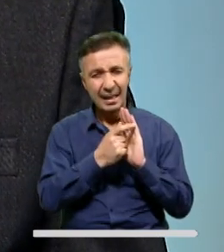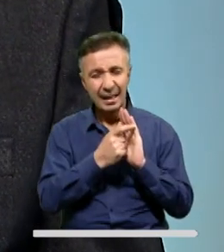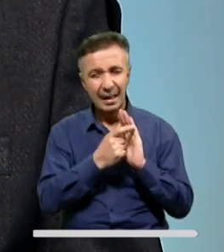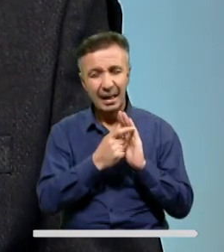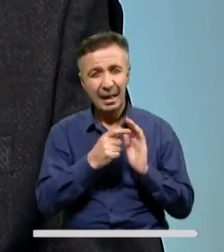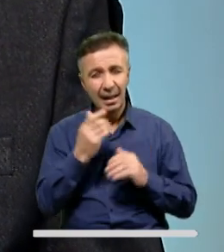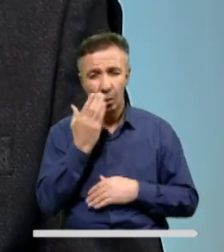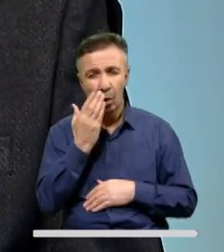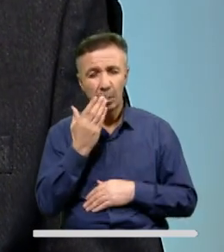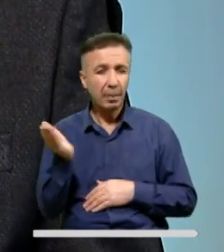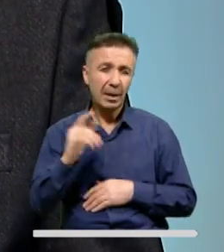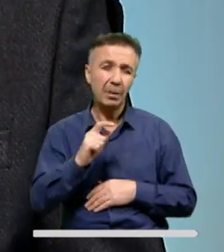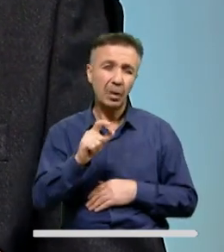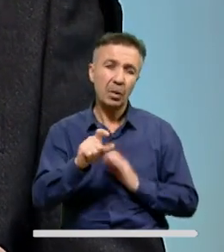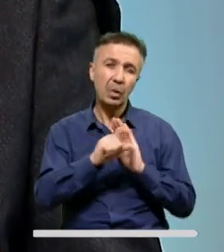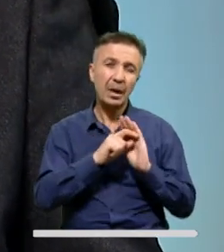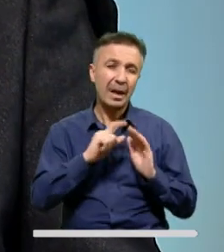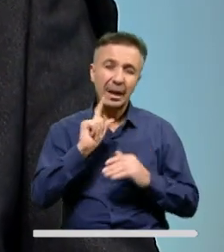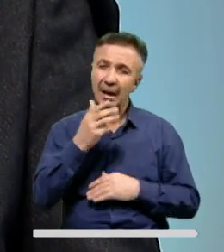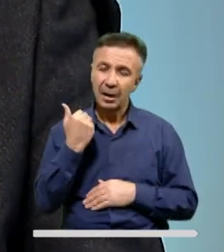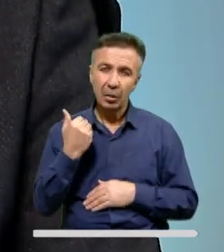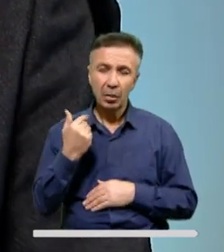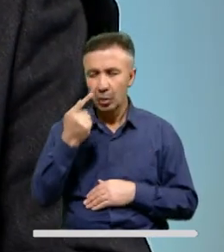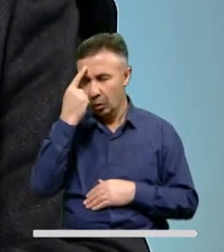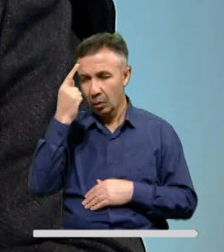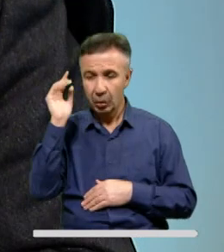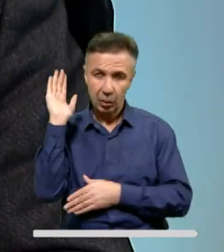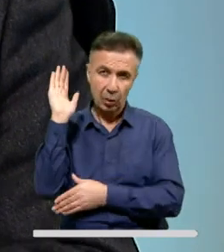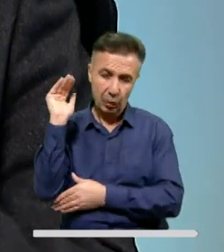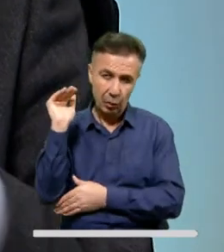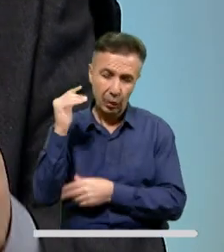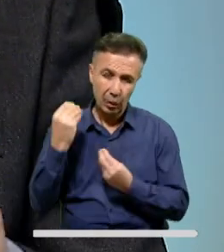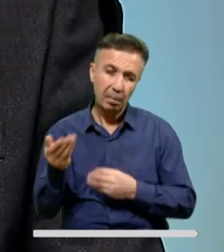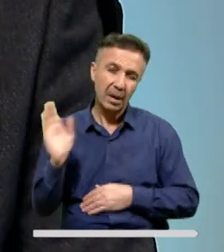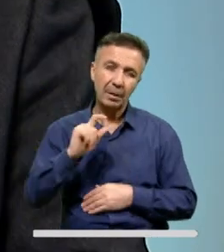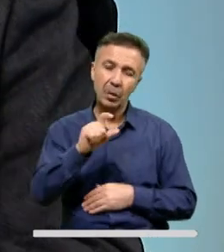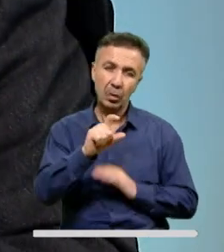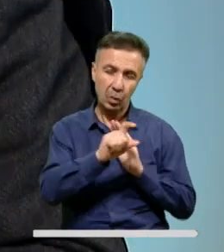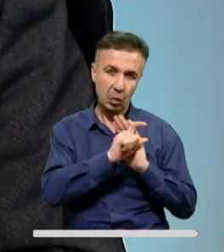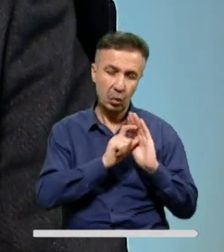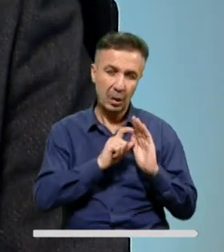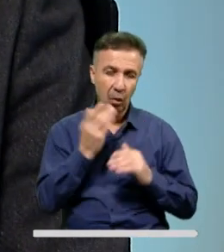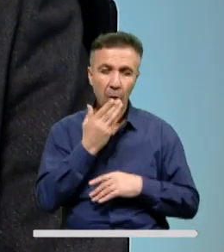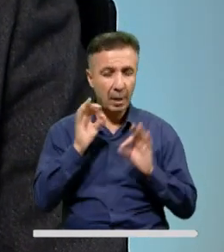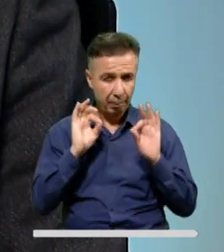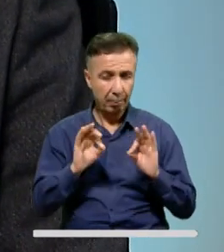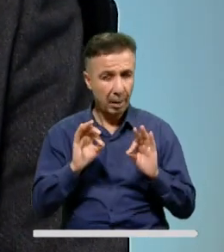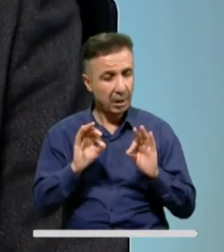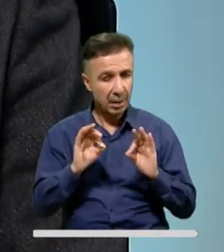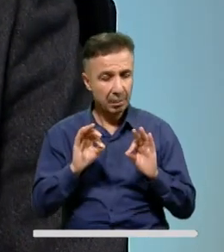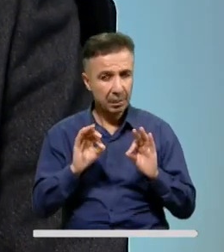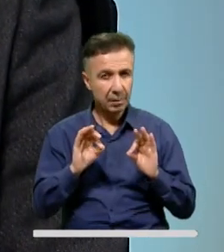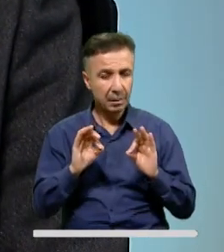de geçmenize gerek yok. Rüküye de gidebilirsiniz. Direkt rüküye gidebilirsiniz ama başka bir sureye geçmiş ve oradan da devam